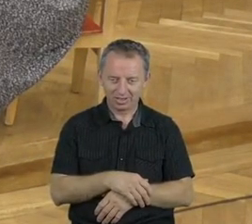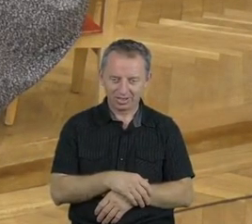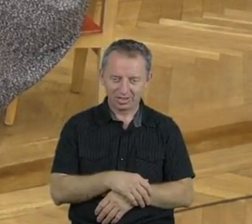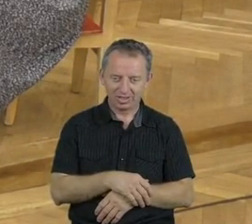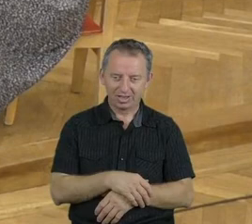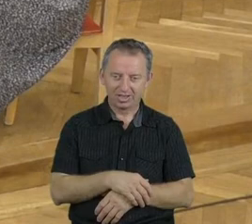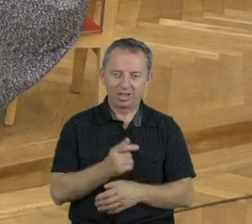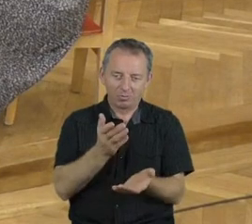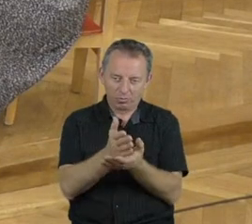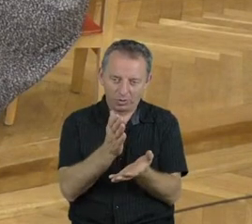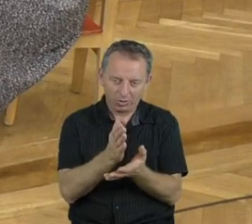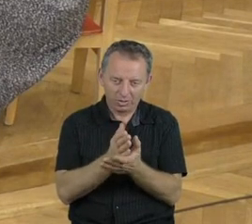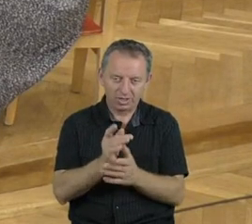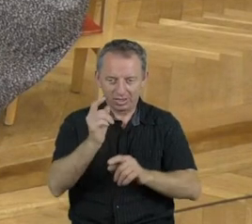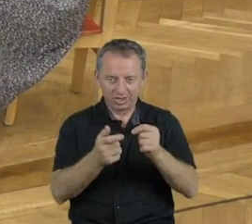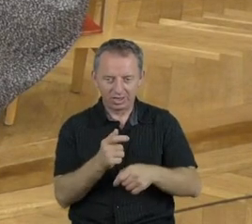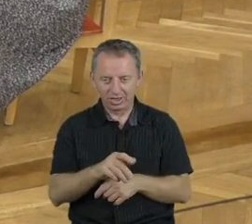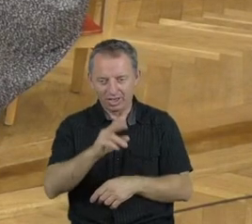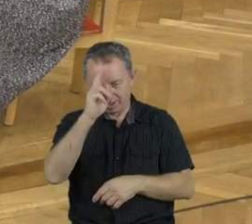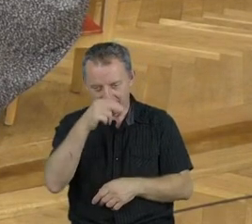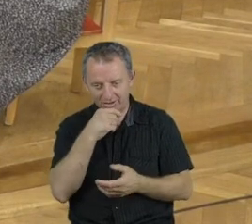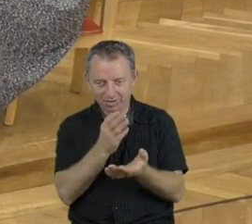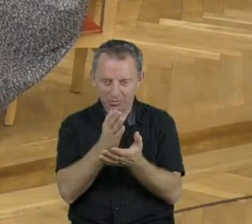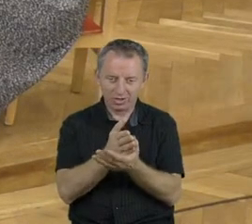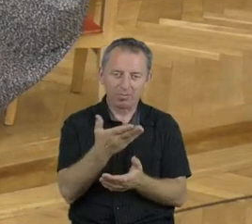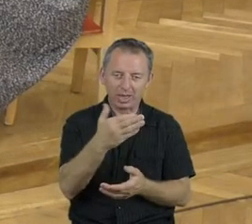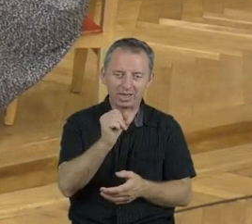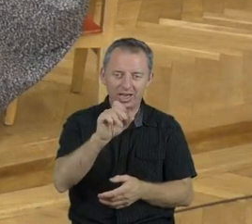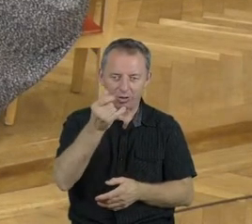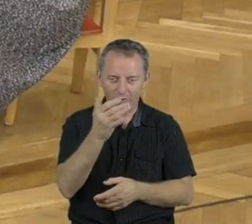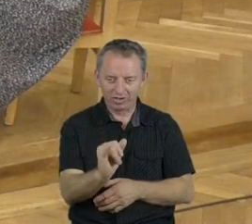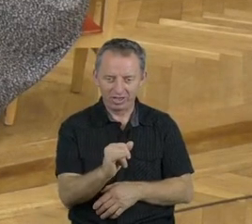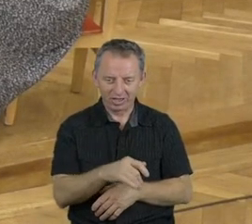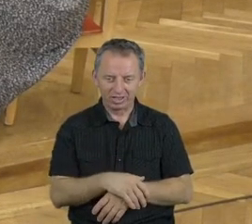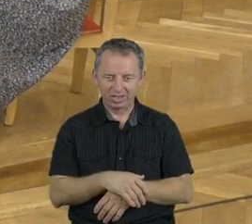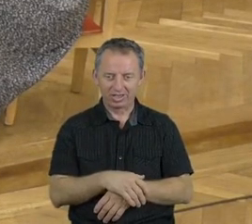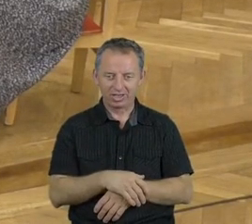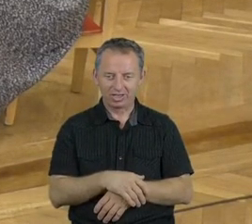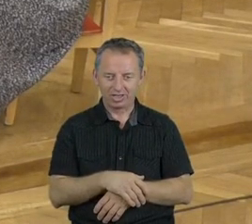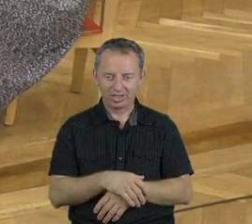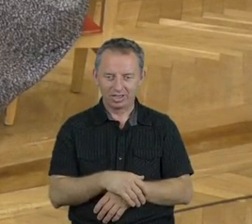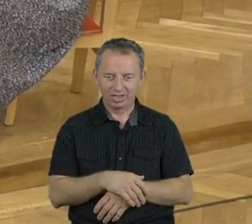mu pomagać czasami, tak jak tutaj tata pomaga Marcelkowi. I